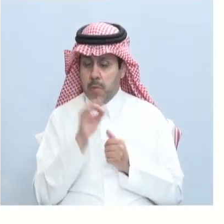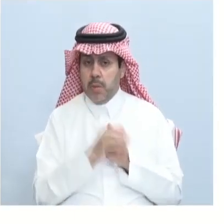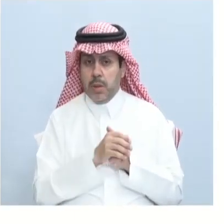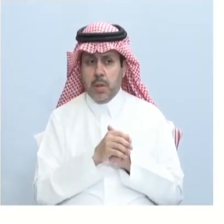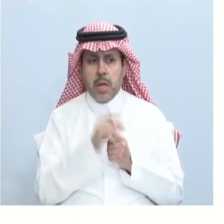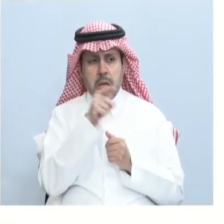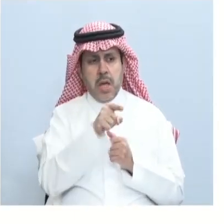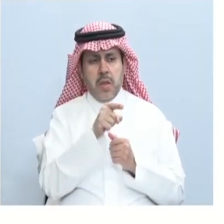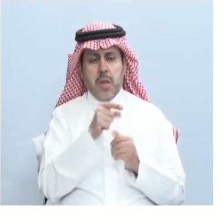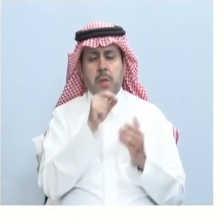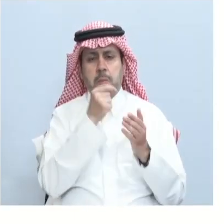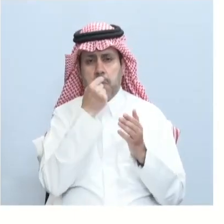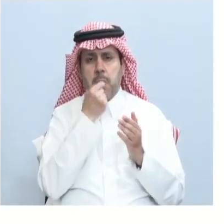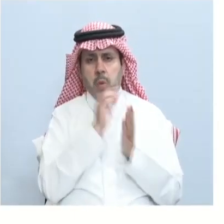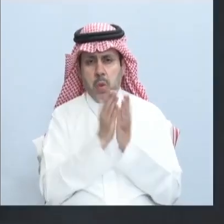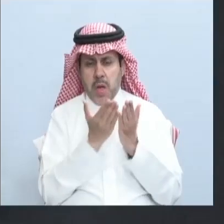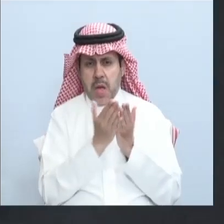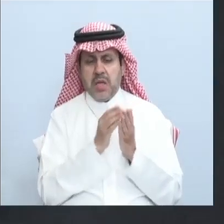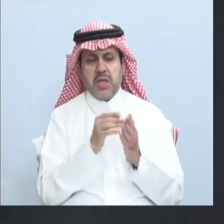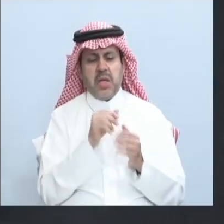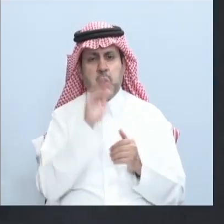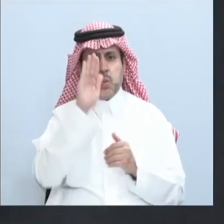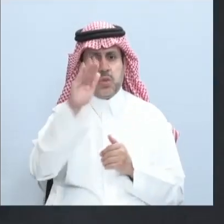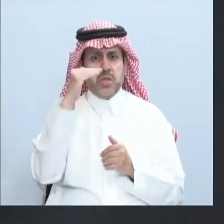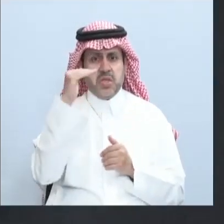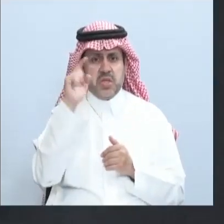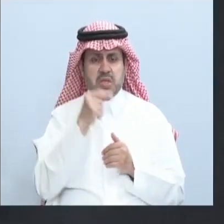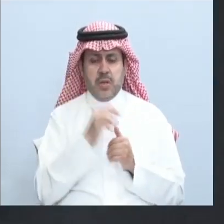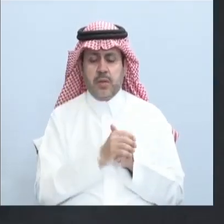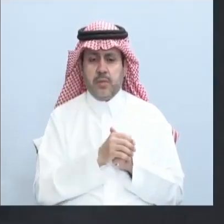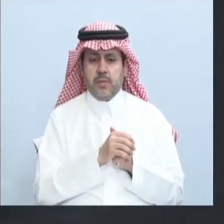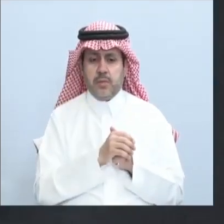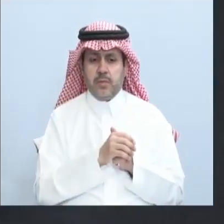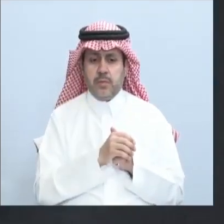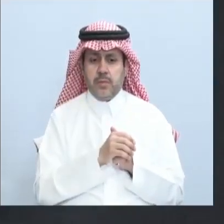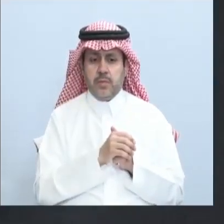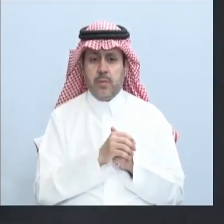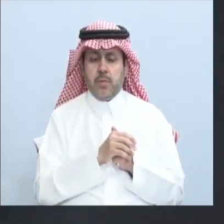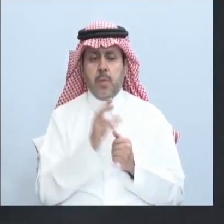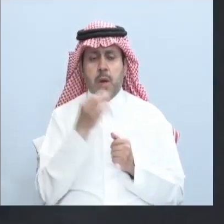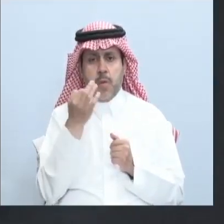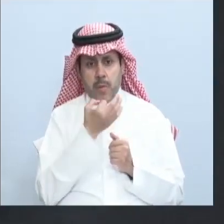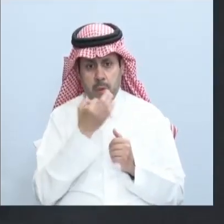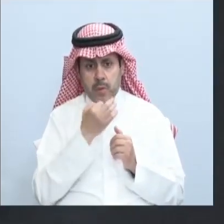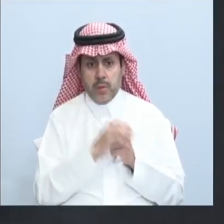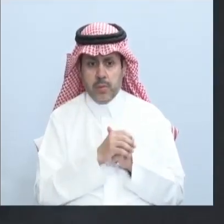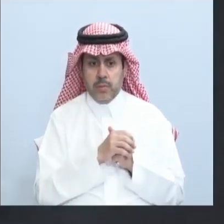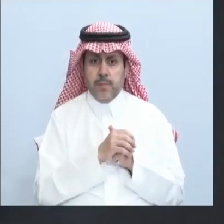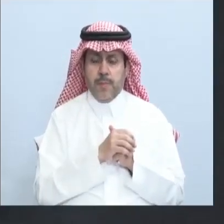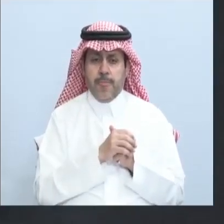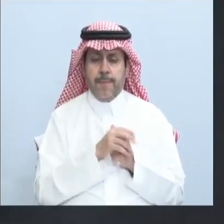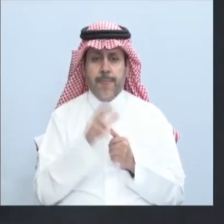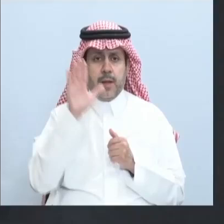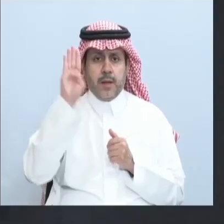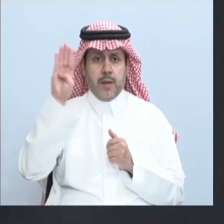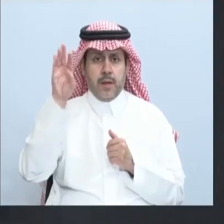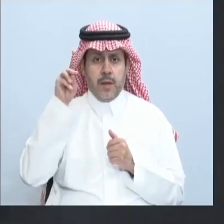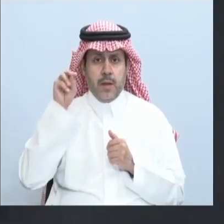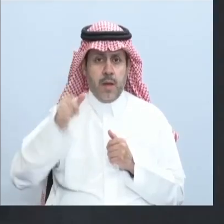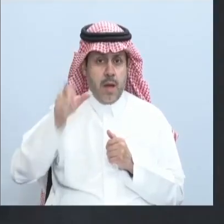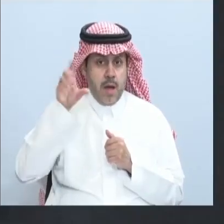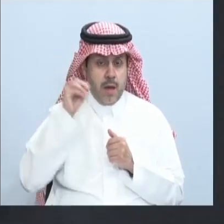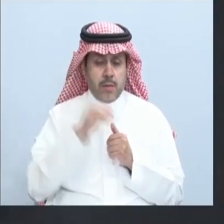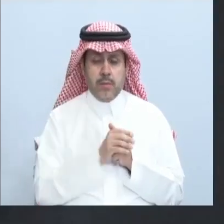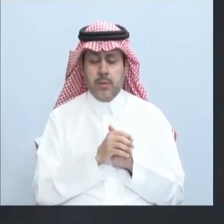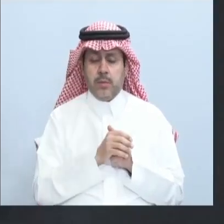سحر ممن قال في القران منهم من قال انه سحر ومنهم من ق من يقول ان كهانه ومنهم من